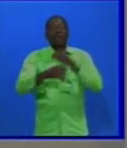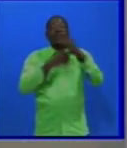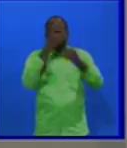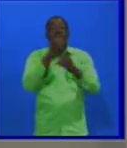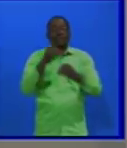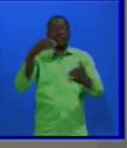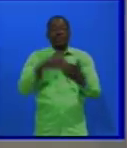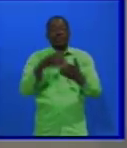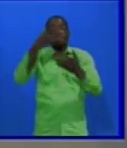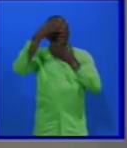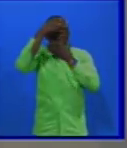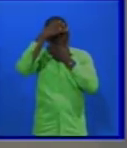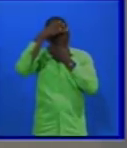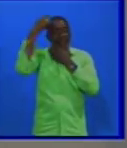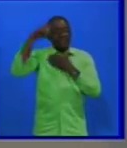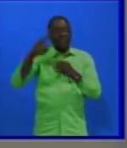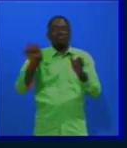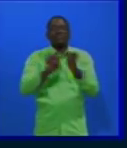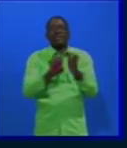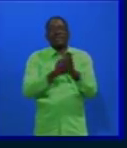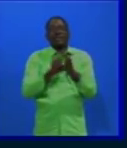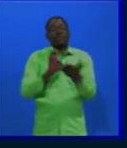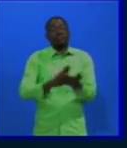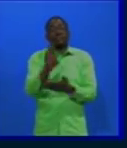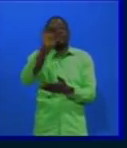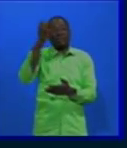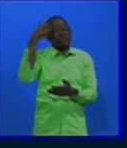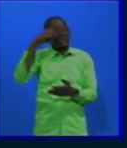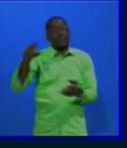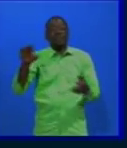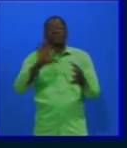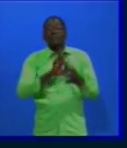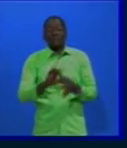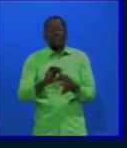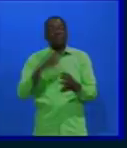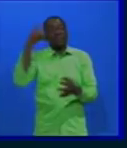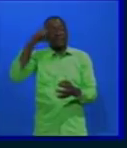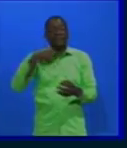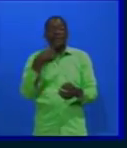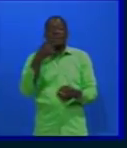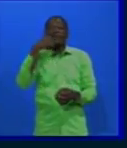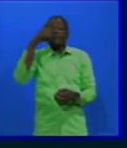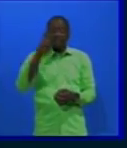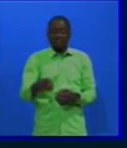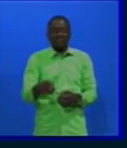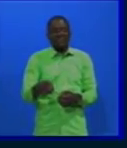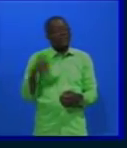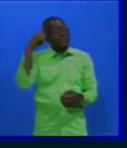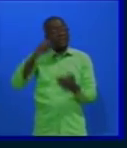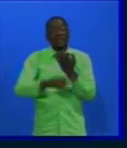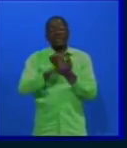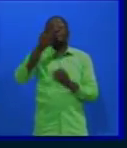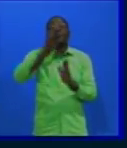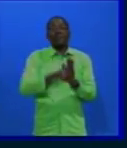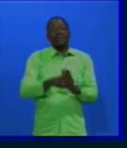djihadistes du groupe État islamique comme exemple de l'utilité des alliances. Donald Trump n'a pas vraiment commenté cette démission. Il a simplement fait savoir que Jim